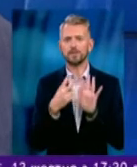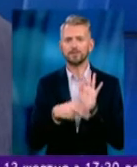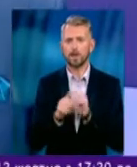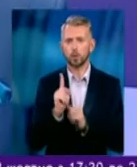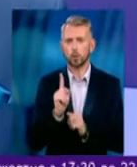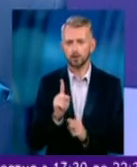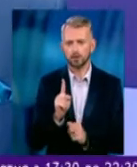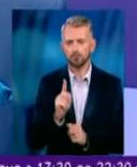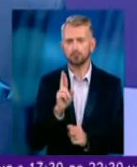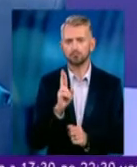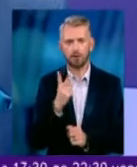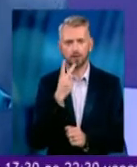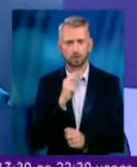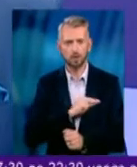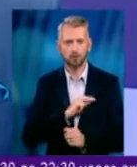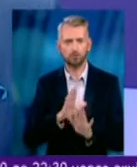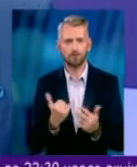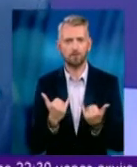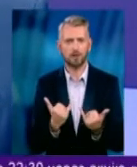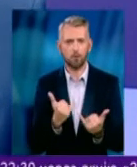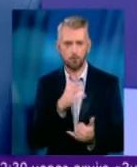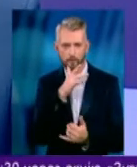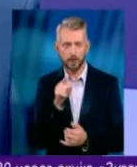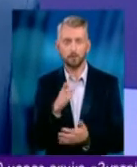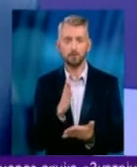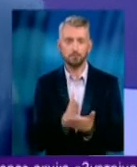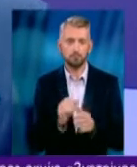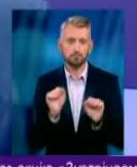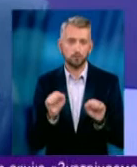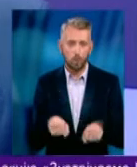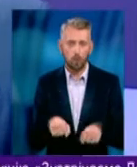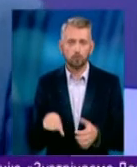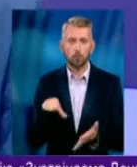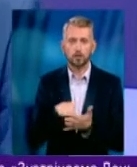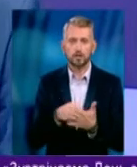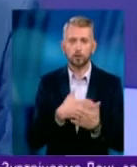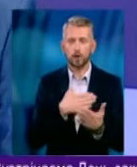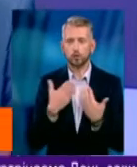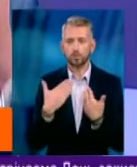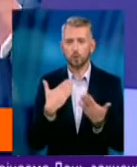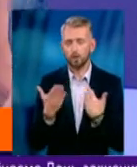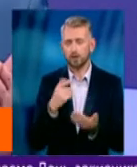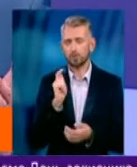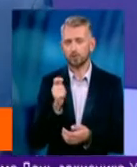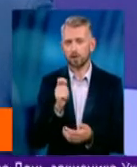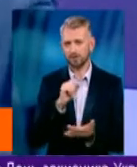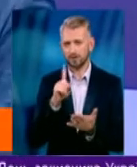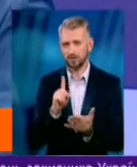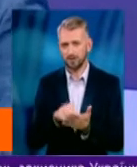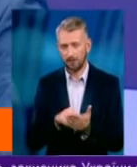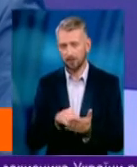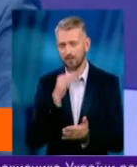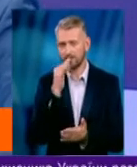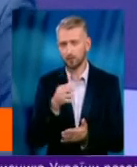223-0981. Традиційно ми працюємо лише в прямому ефірі, і ви маєте змогу долучитися до нашого спілкування, поставити запитання,